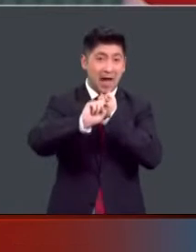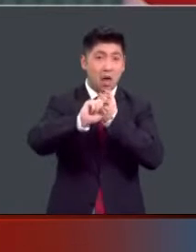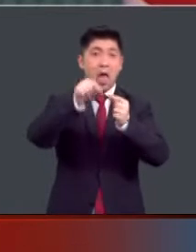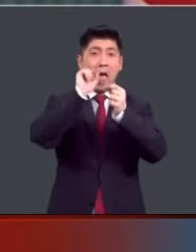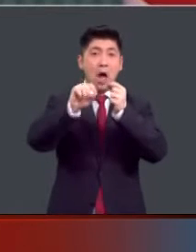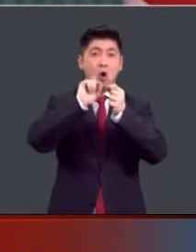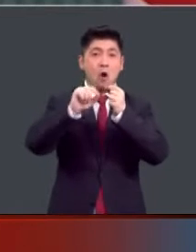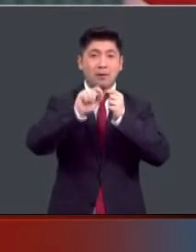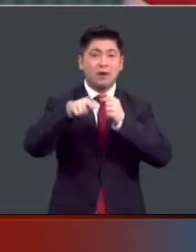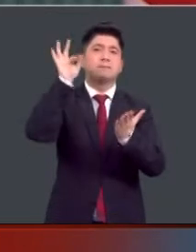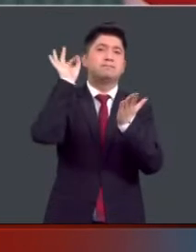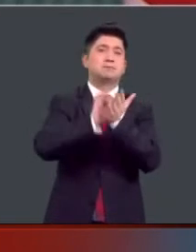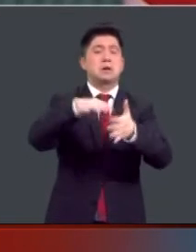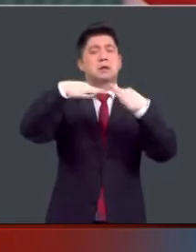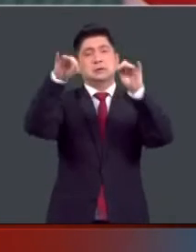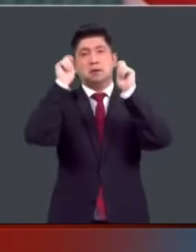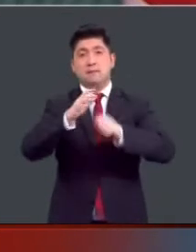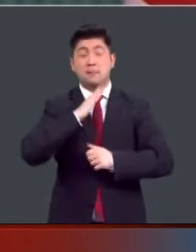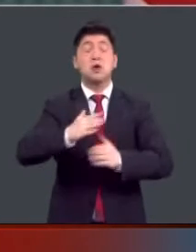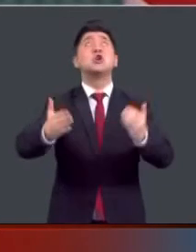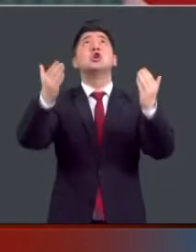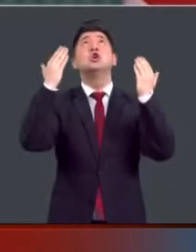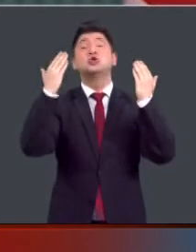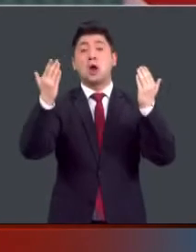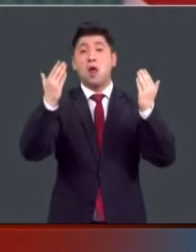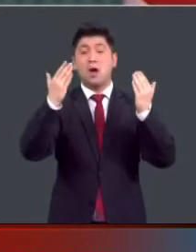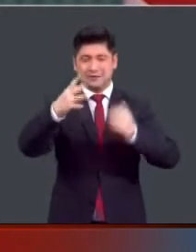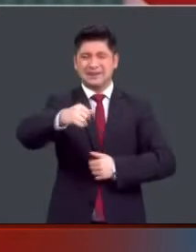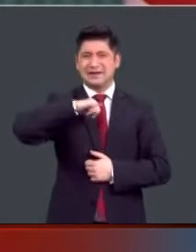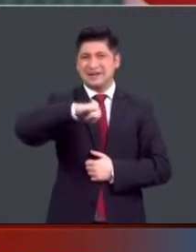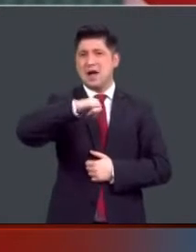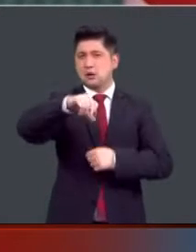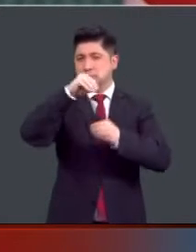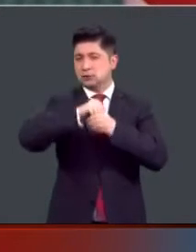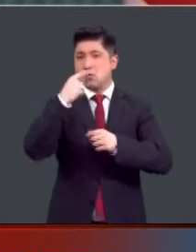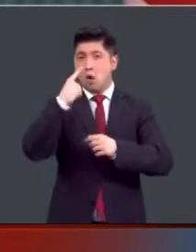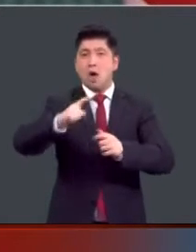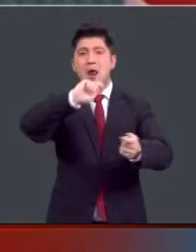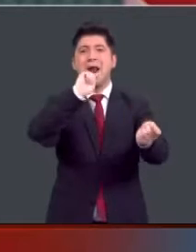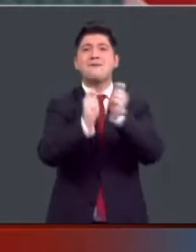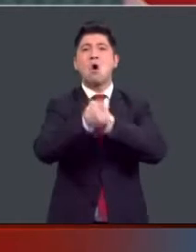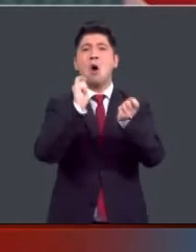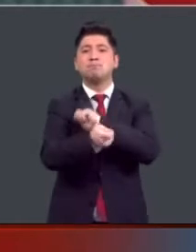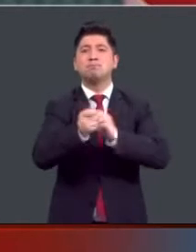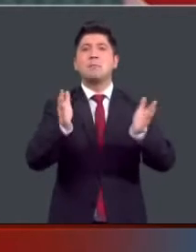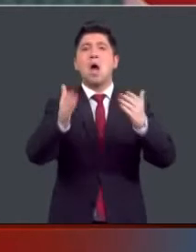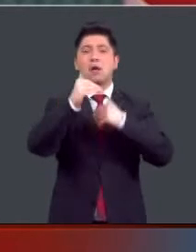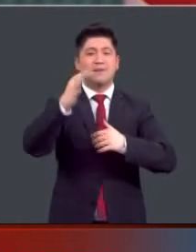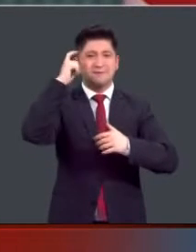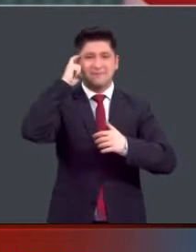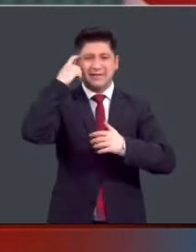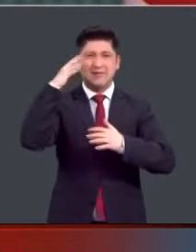içeriğini paylaşacaklarını duyurdu inşallah Çok yakında da reform paketleri mizin